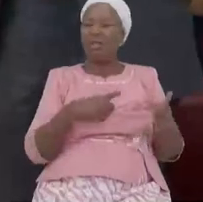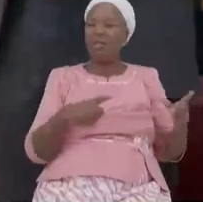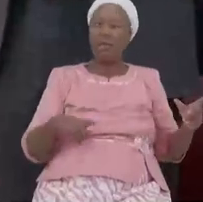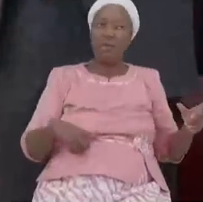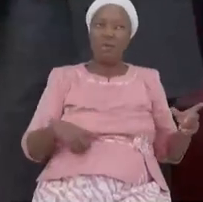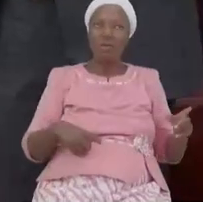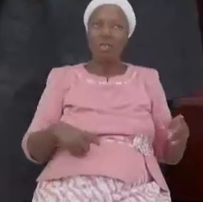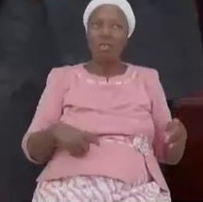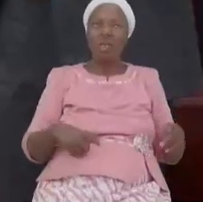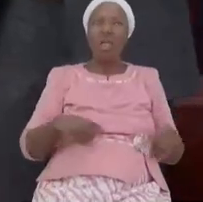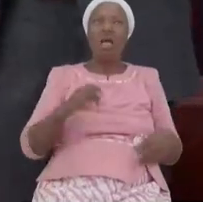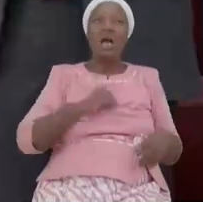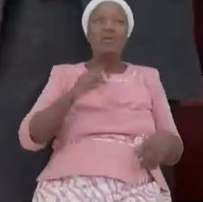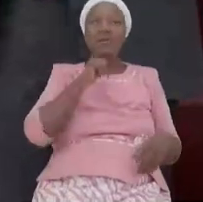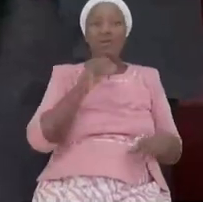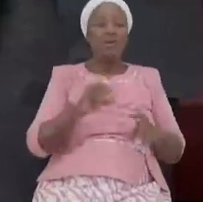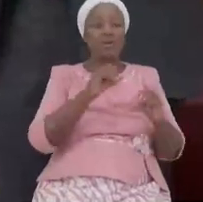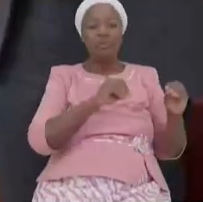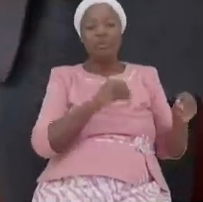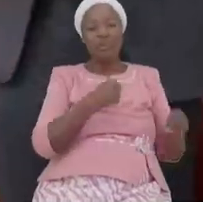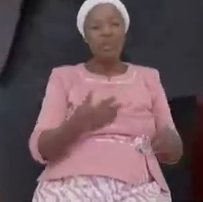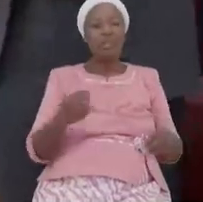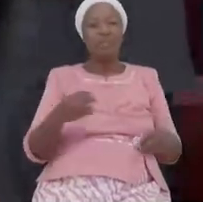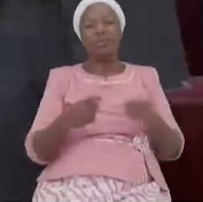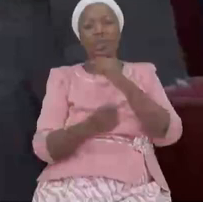je ne mettrai pas d'objet de tentation devant moi.